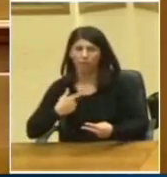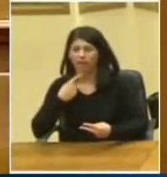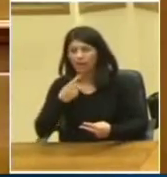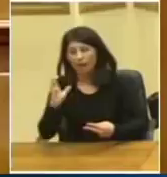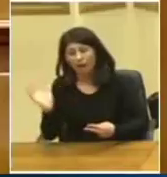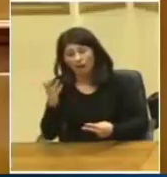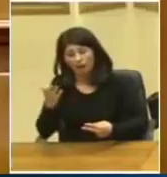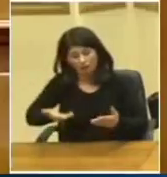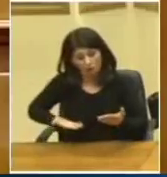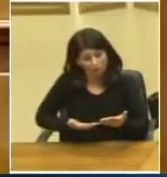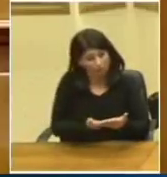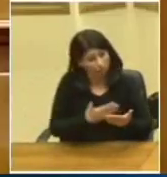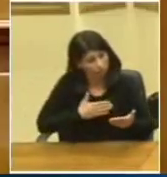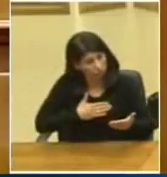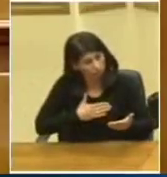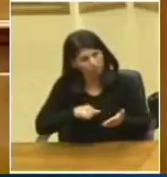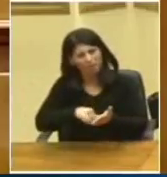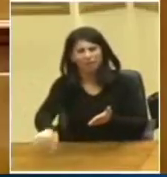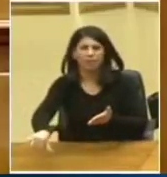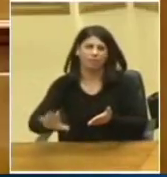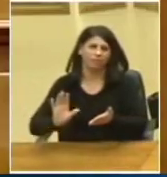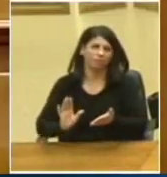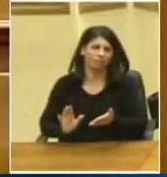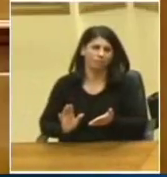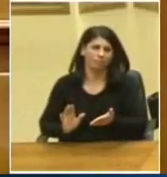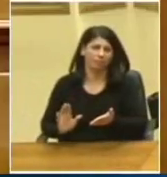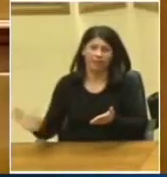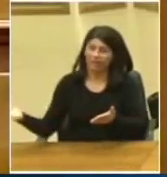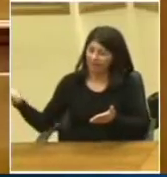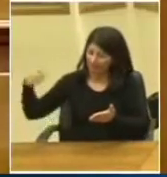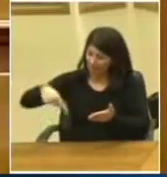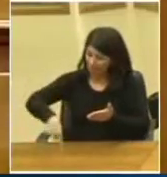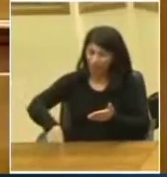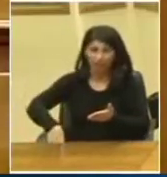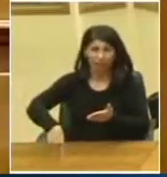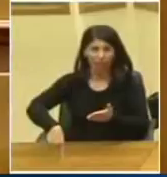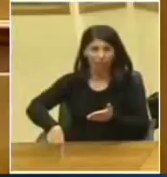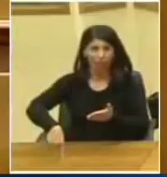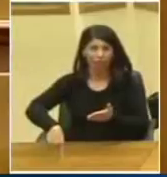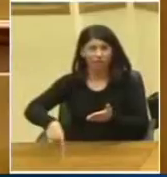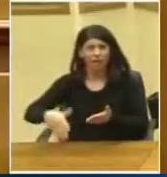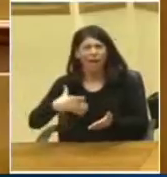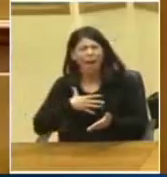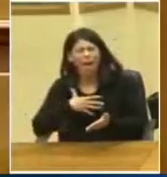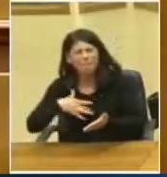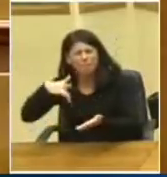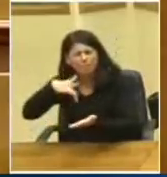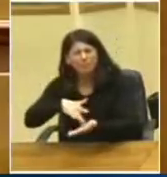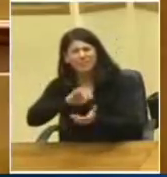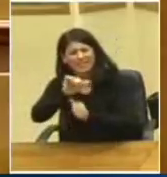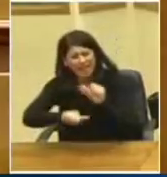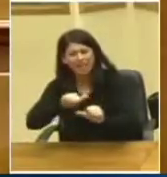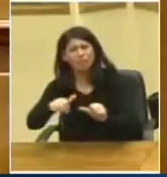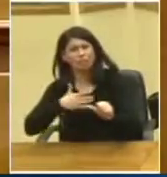έχω δίωξη, έχει παραγραφεί. Και έρχεστε εσείς λοιπόν τώρα τον πυρήνα, την καρδιά της αλλαγής που θέλουμε να